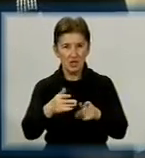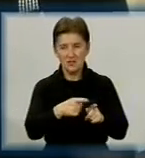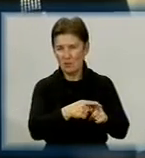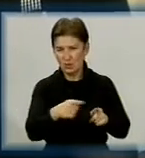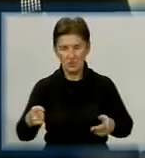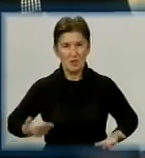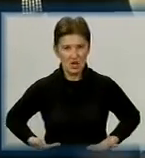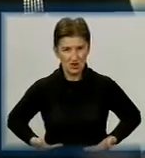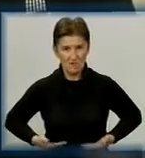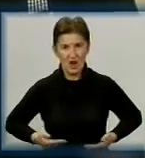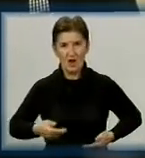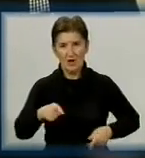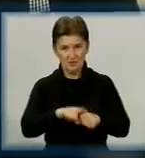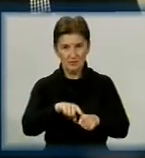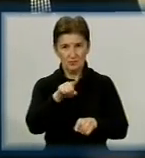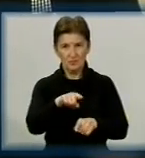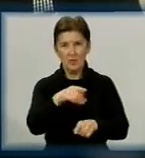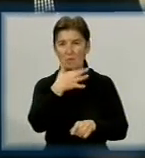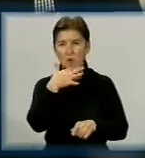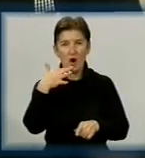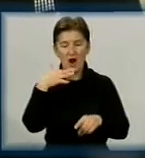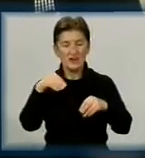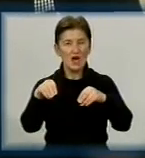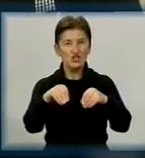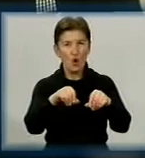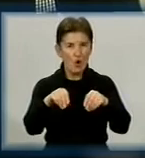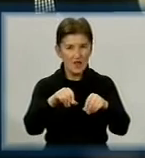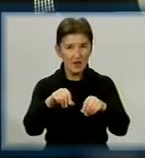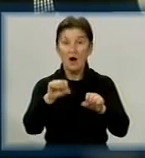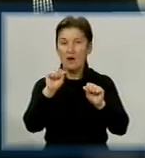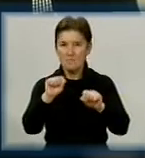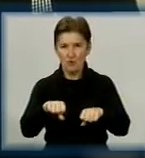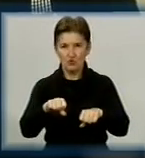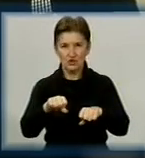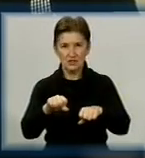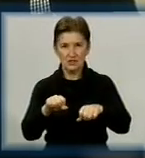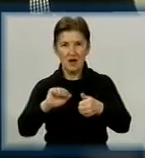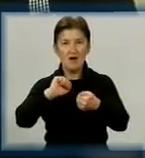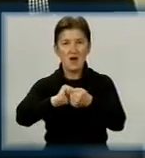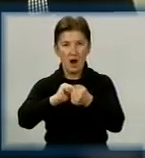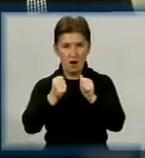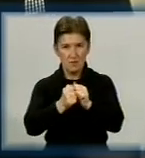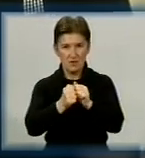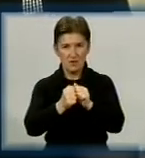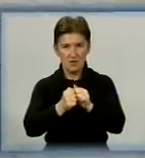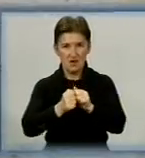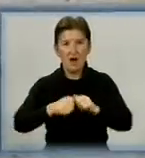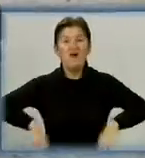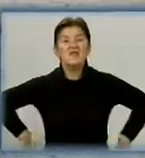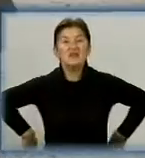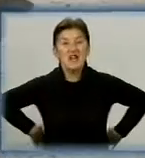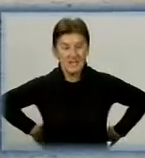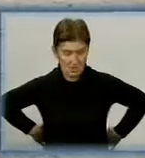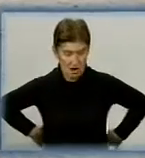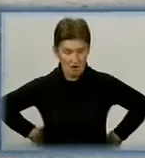життя воду, яка містить дуже багато солей, значить, можуть відкладуватися камні в нирках. Проте